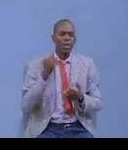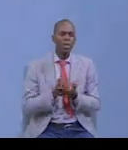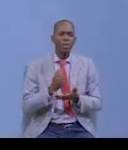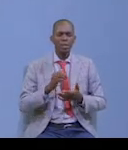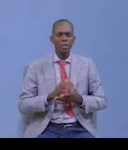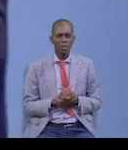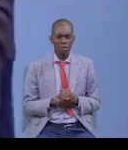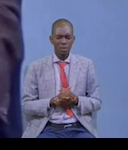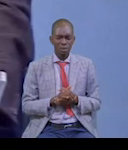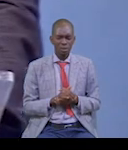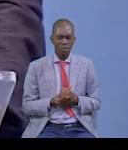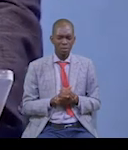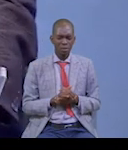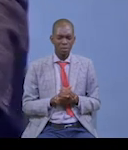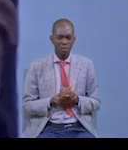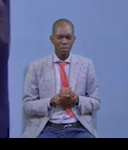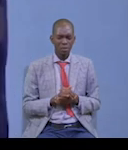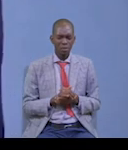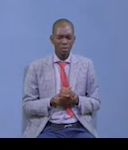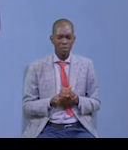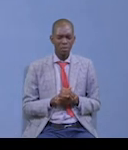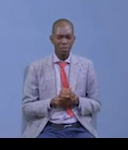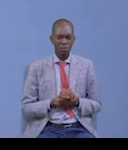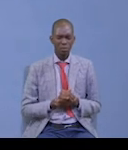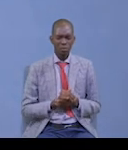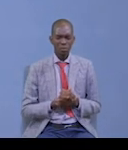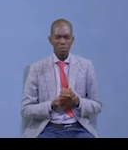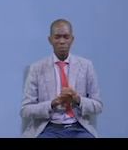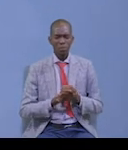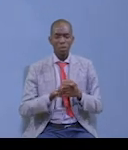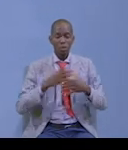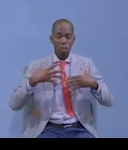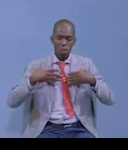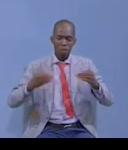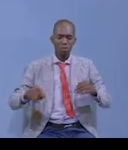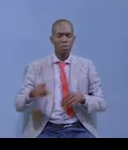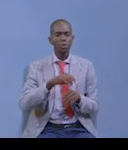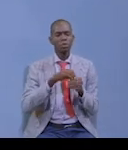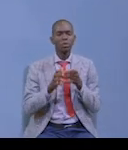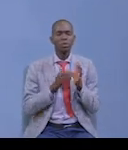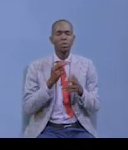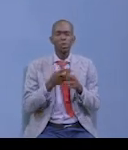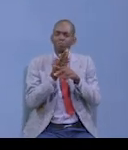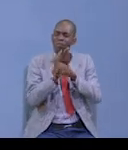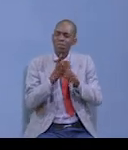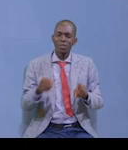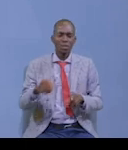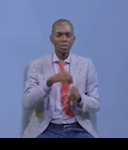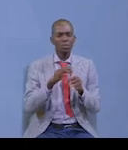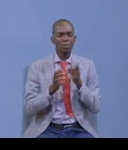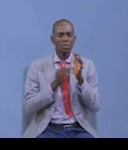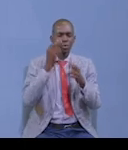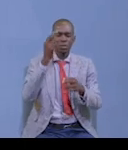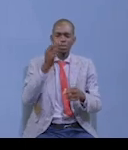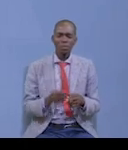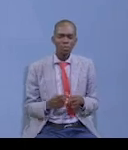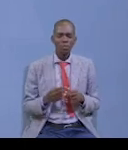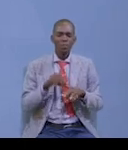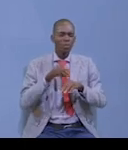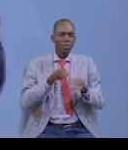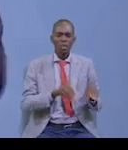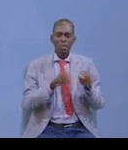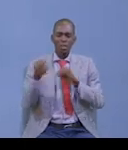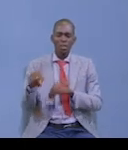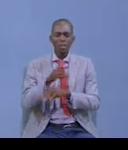వ్యాధి యేసు నామములో బయటికి రావాలి. హీల్ దెం, డెలివర్ దెం, స్వస్థత విడుదల ఇవ్వండి. సెట్ దెం